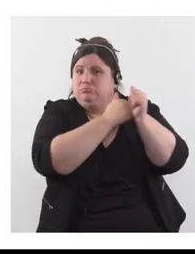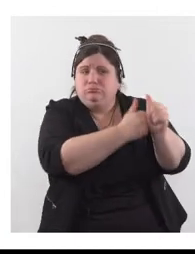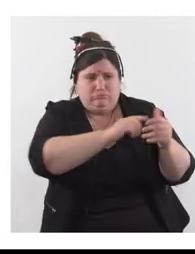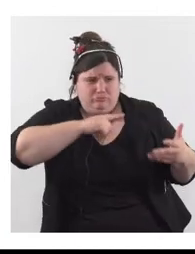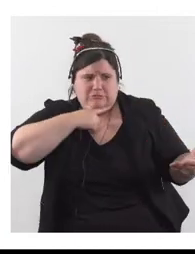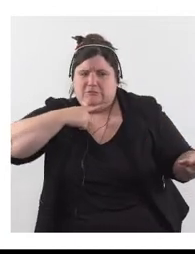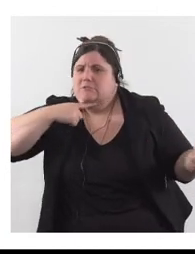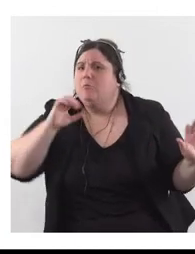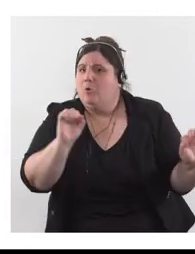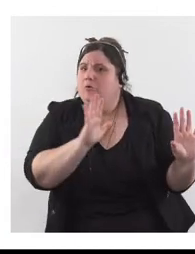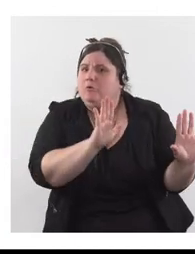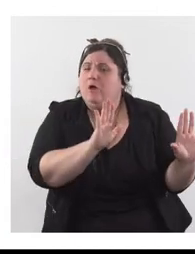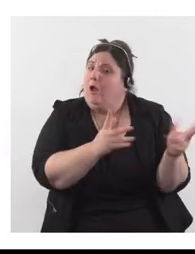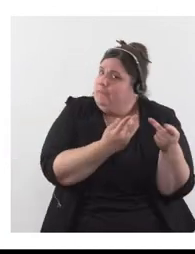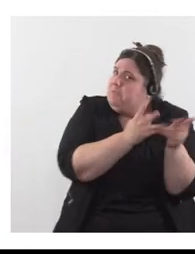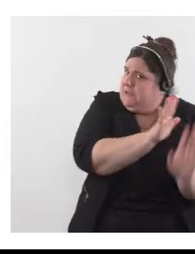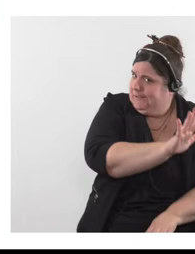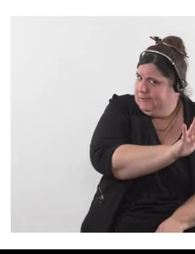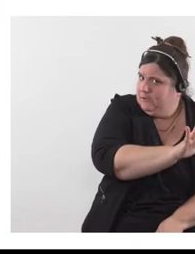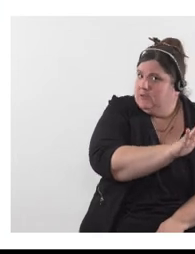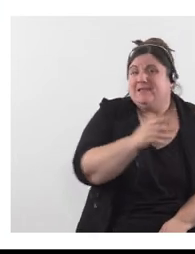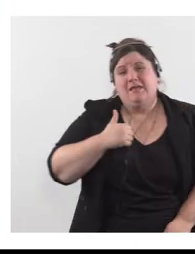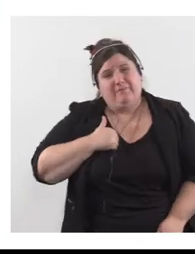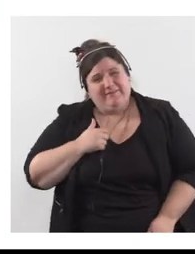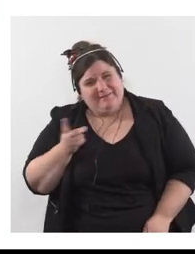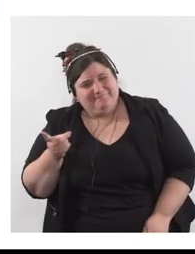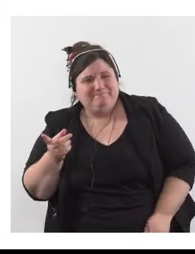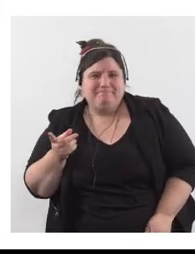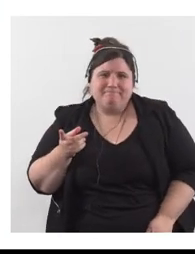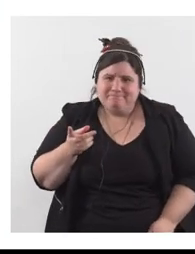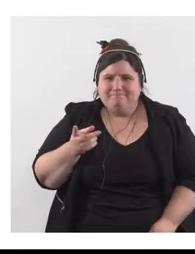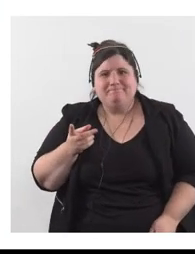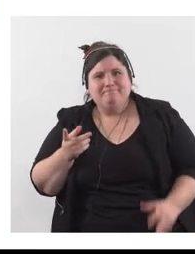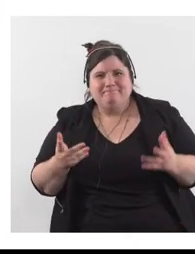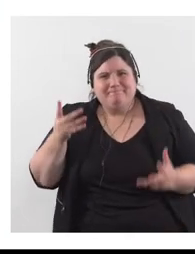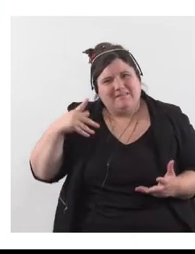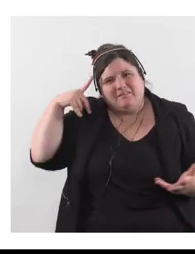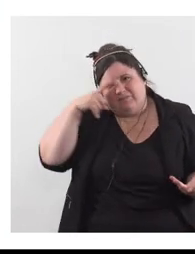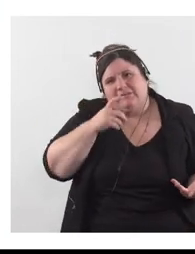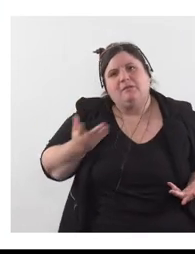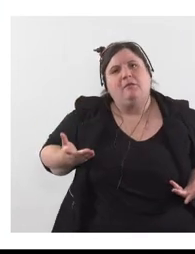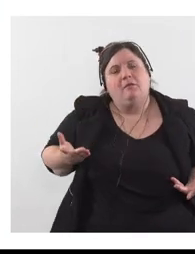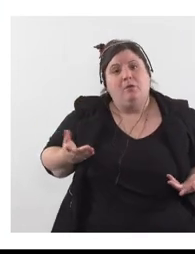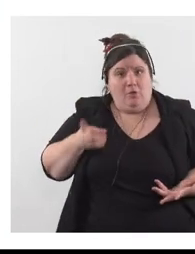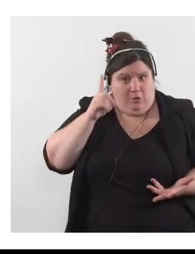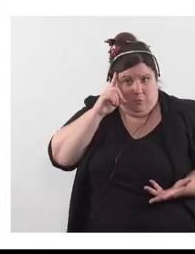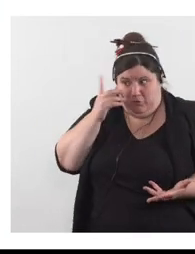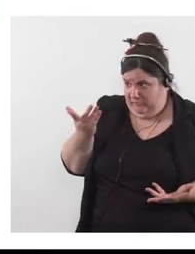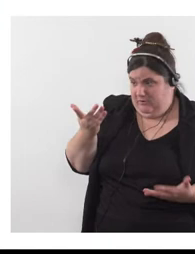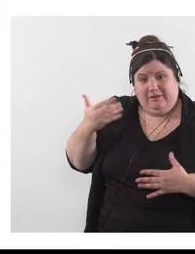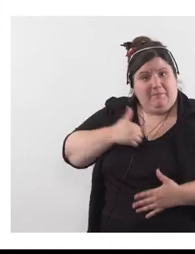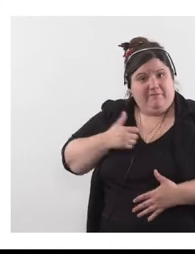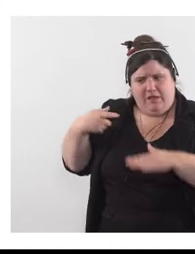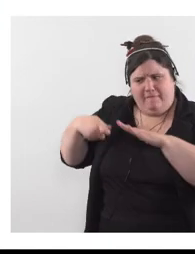c'est pour le domaine public. Lorsque nous parlons du secteur privé, c'est un peu plus compliqué. D'abord parce que le secteur privé est très bien